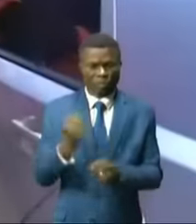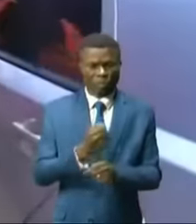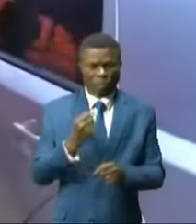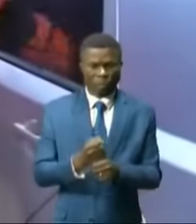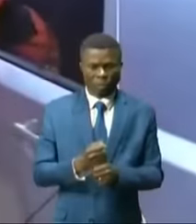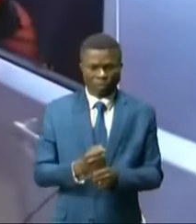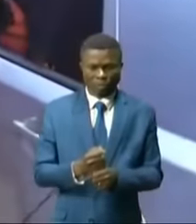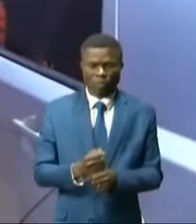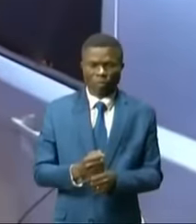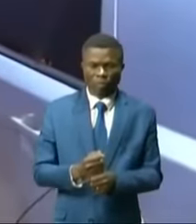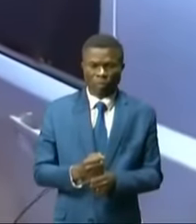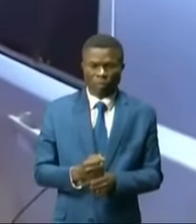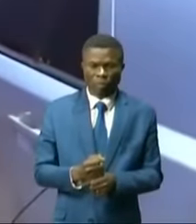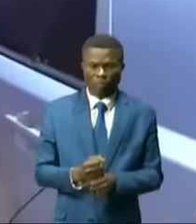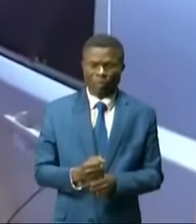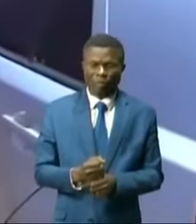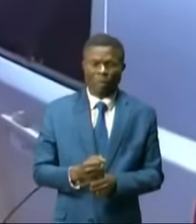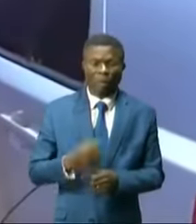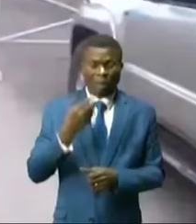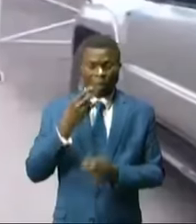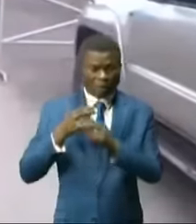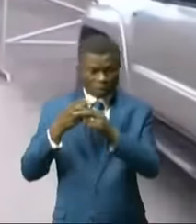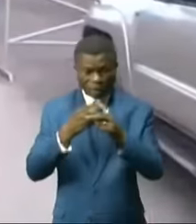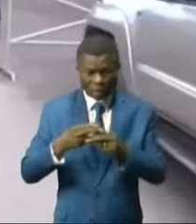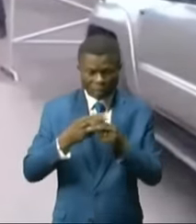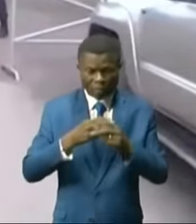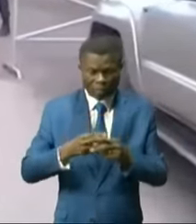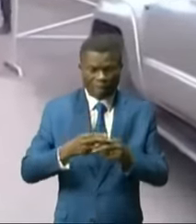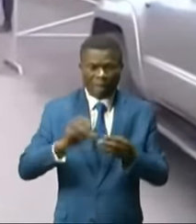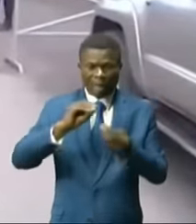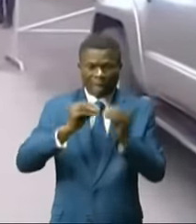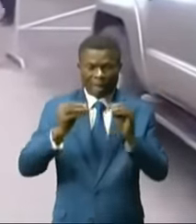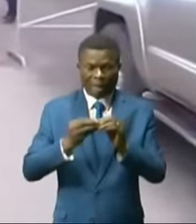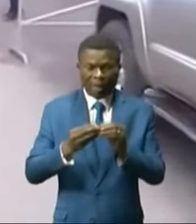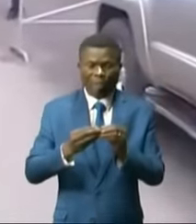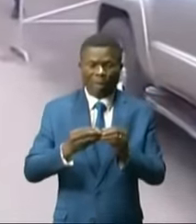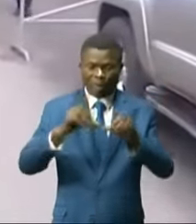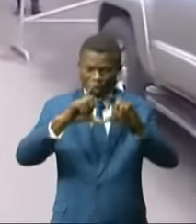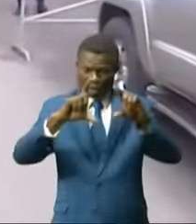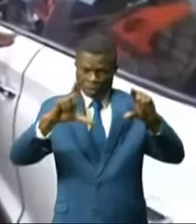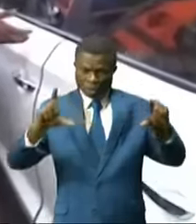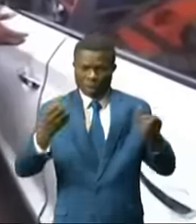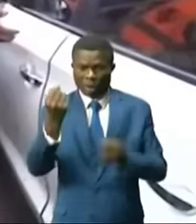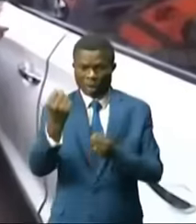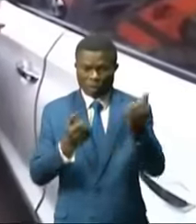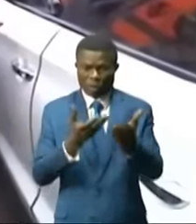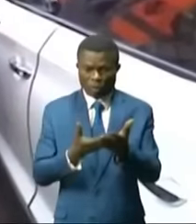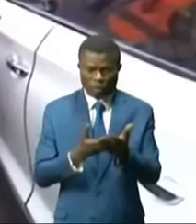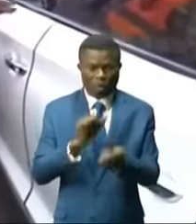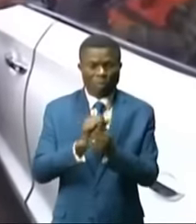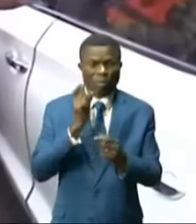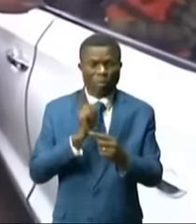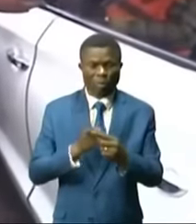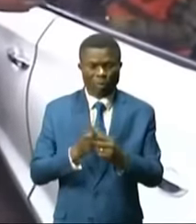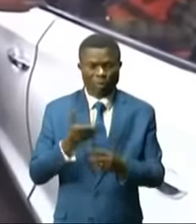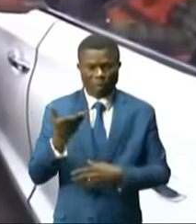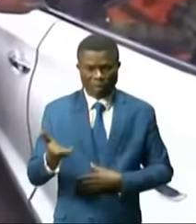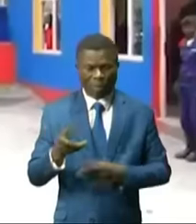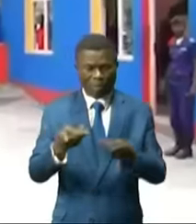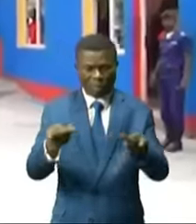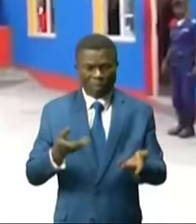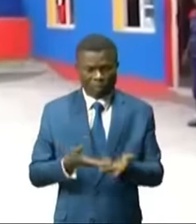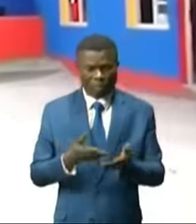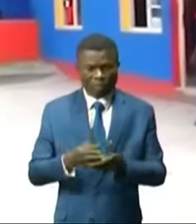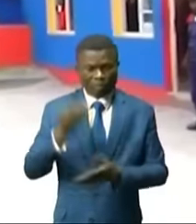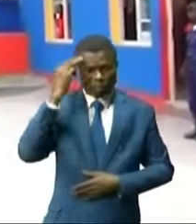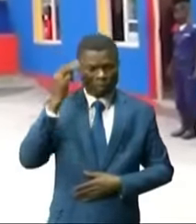de recouvrement forcé des ventes de vignettes, exercice 2021, 2022 et 2023, connaît quelques difficultés pratiques sur le terrain.